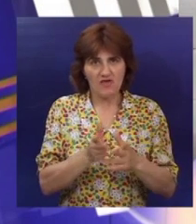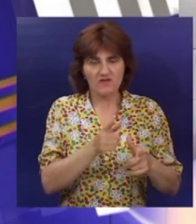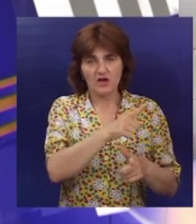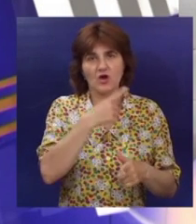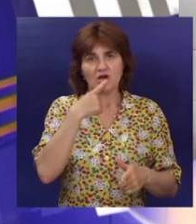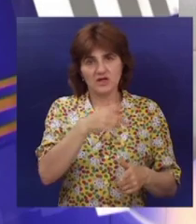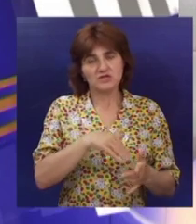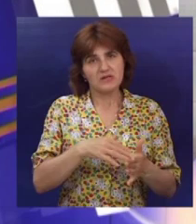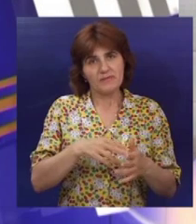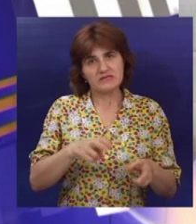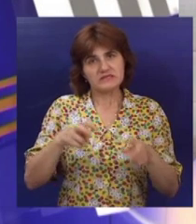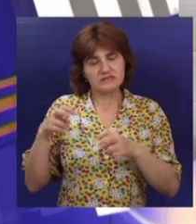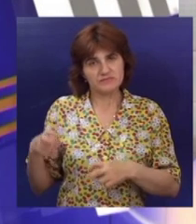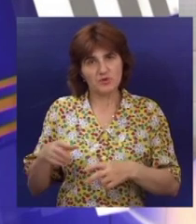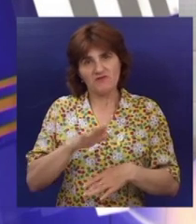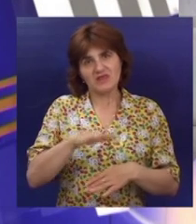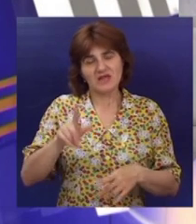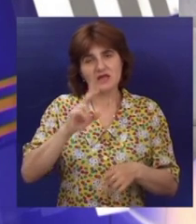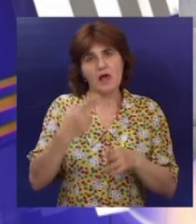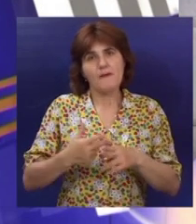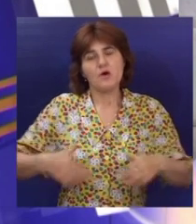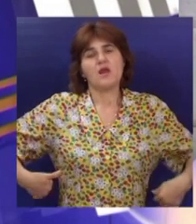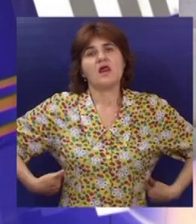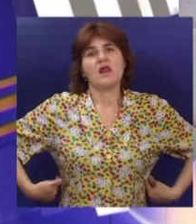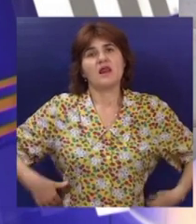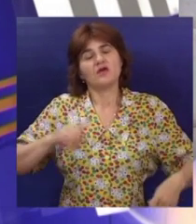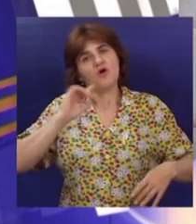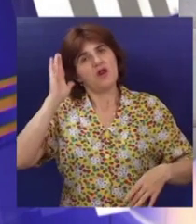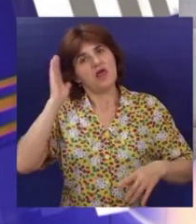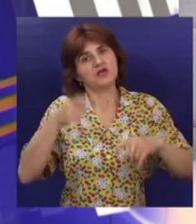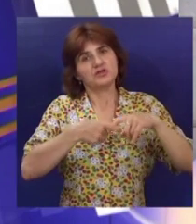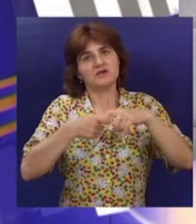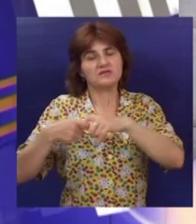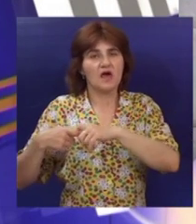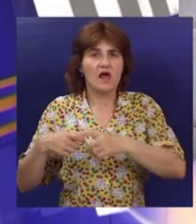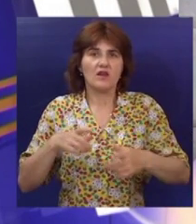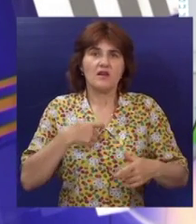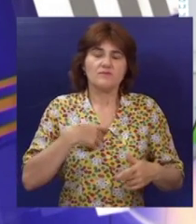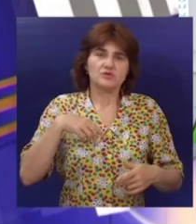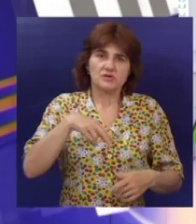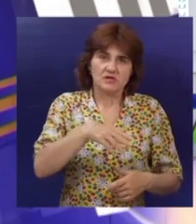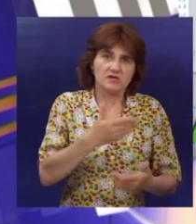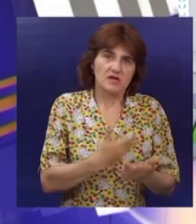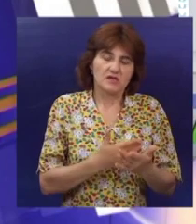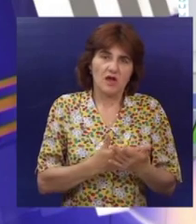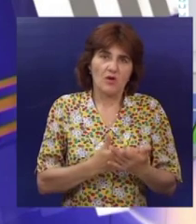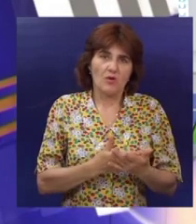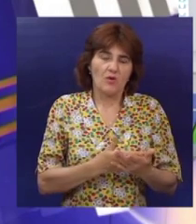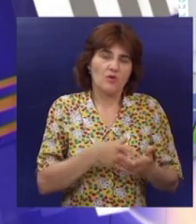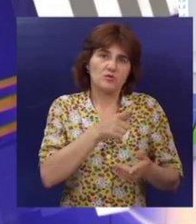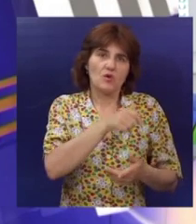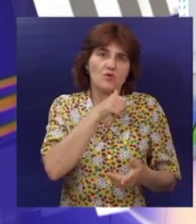Korišćenjem ovih madraca izbjegava se stvaranje bolnih rana kod dece koja su vezana za krevet. To je jedan